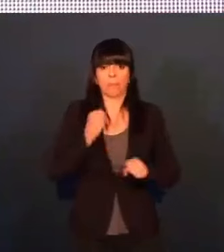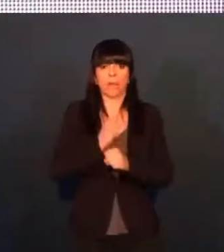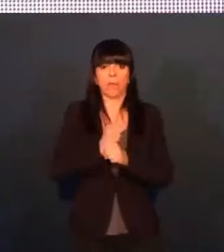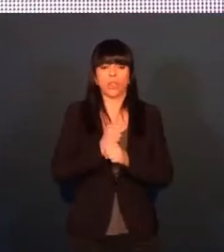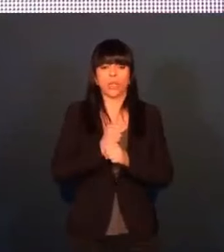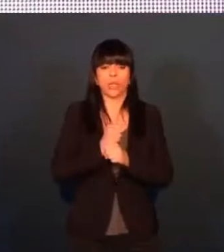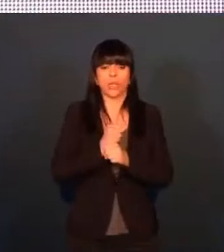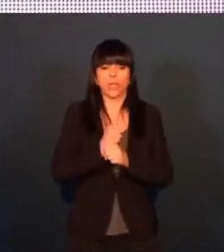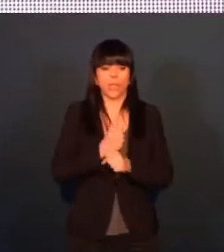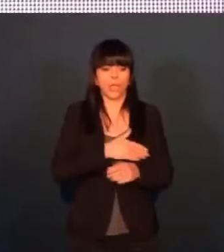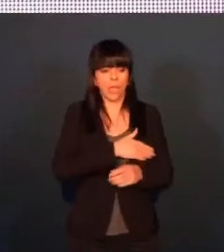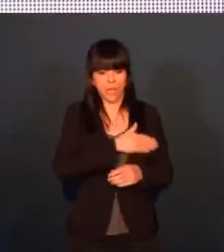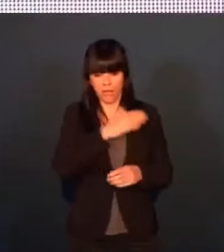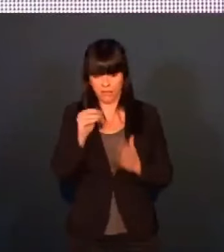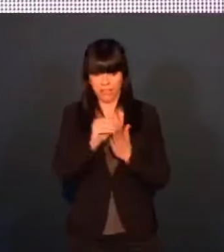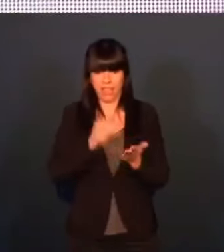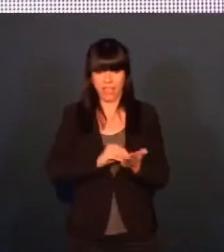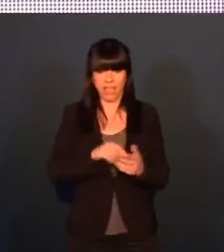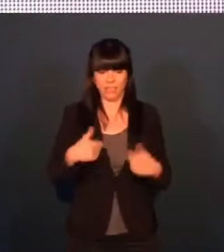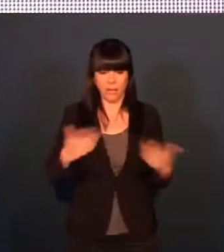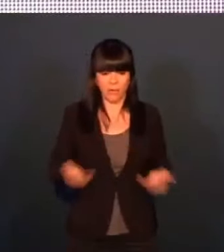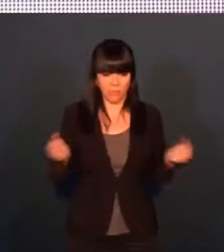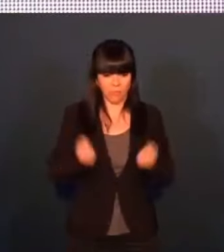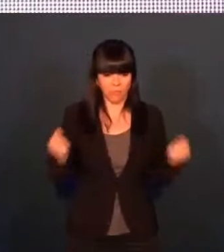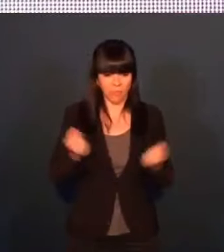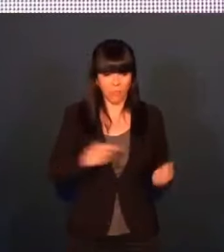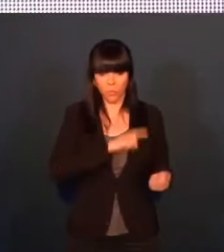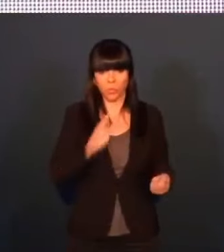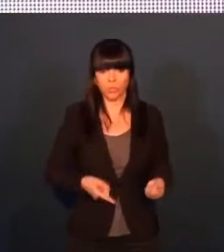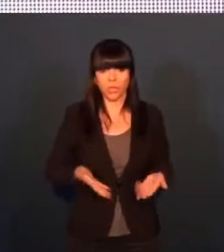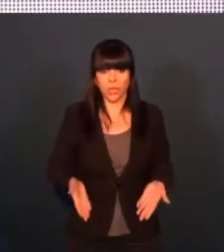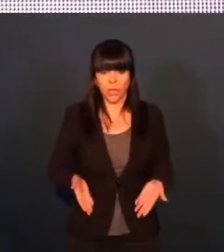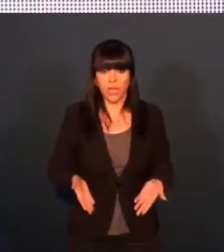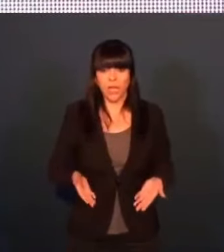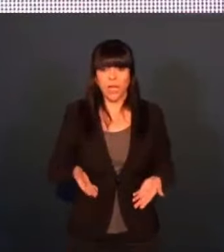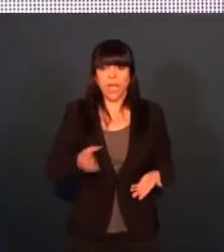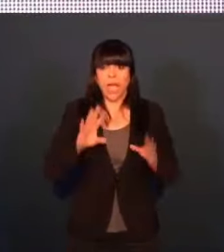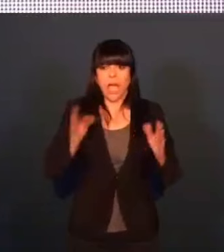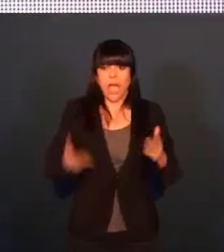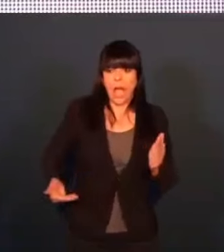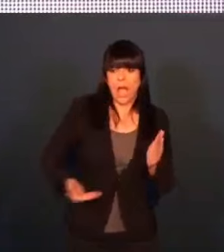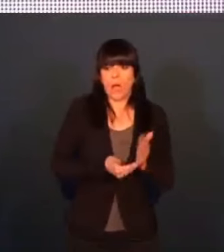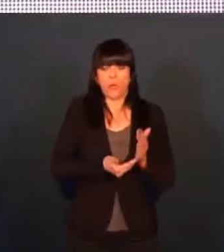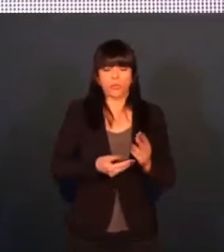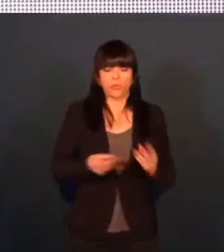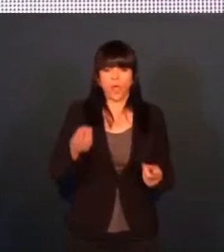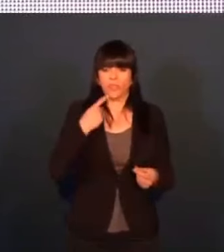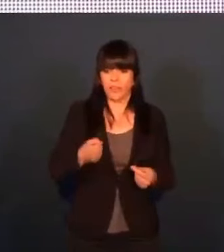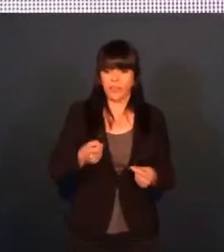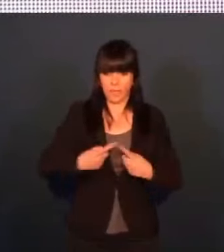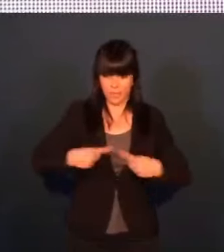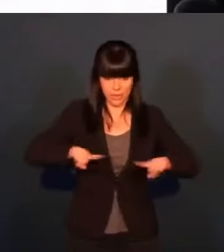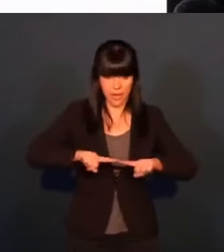всички тези приоритетни задачи, които ние си бяхме поставили. Антикорупционна комисия, промени в